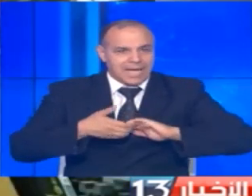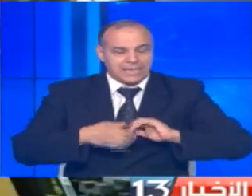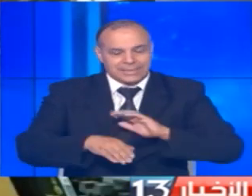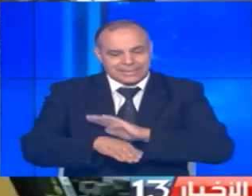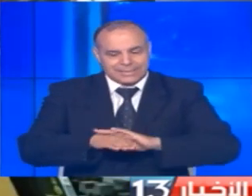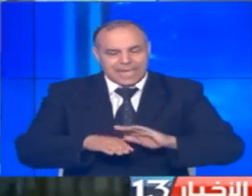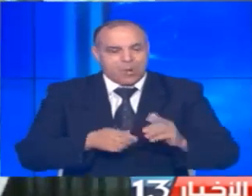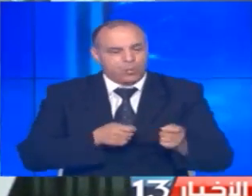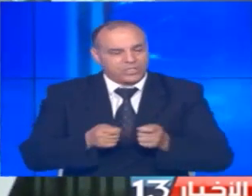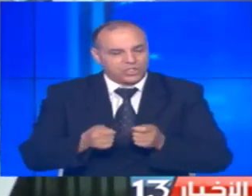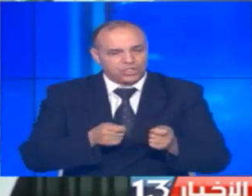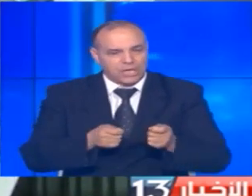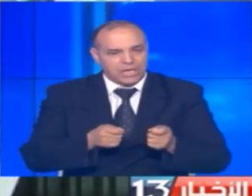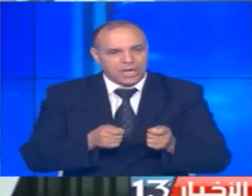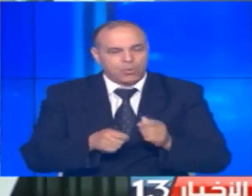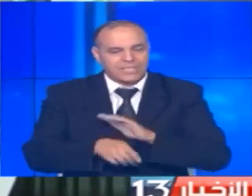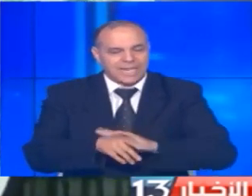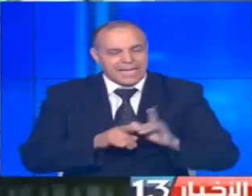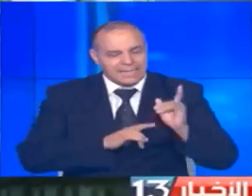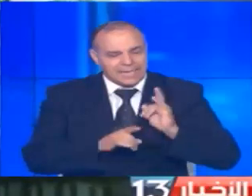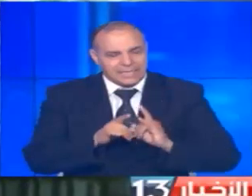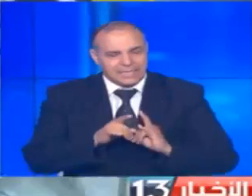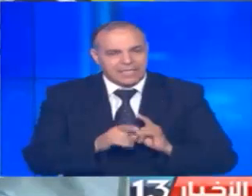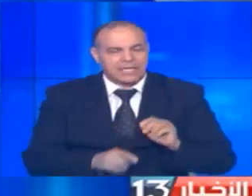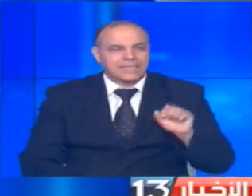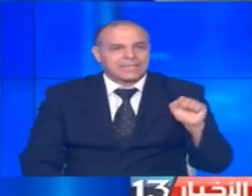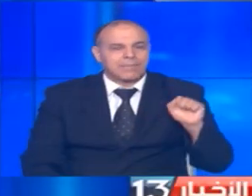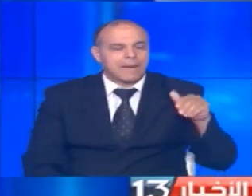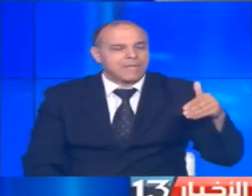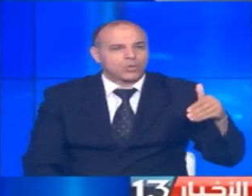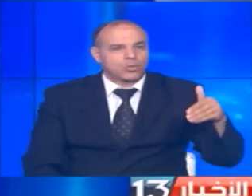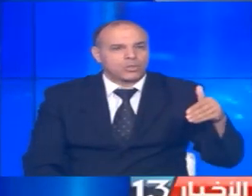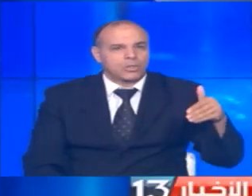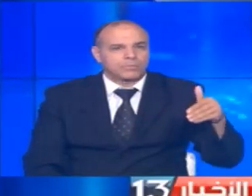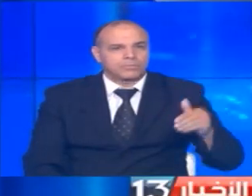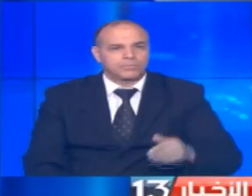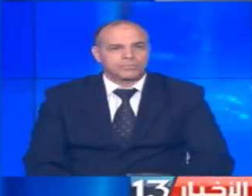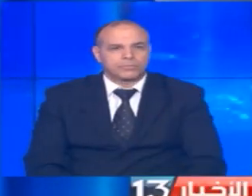التونسي للصناعة والتجارة والصناعات التقليدية سمير ماجول.